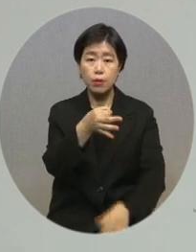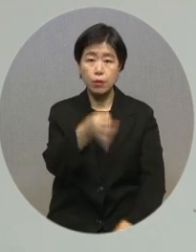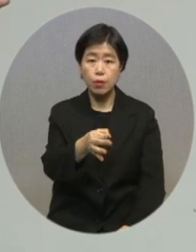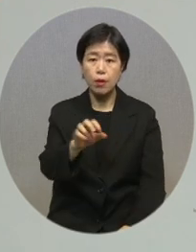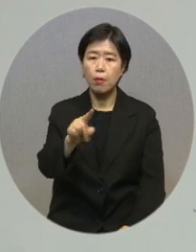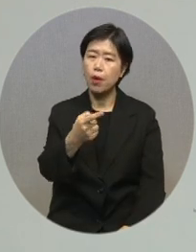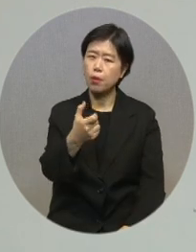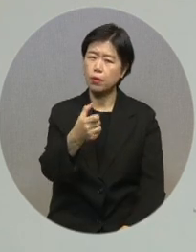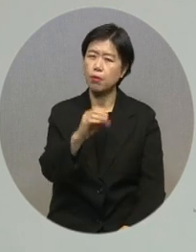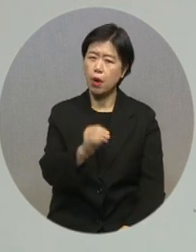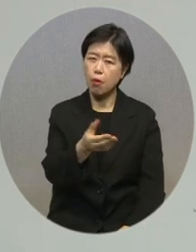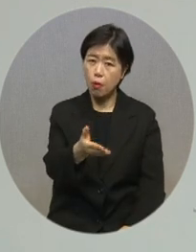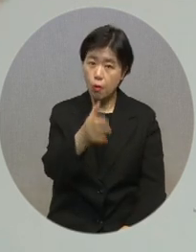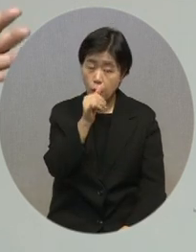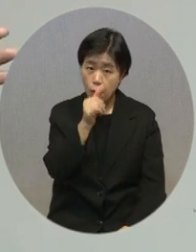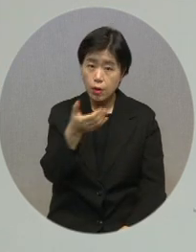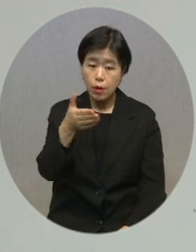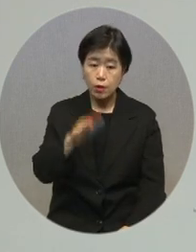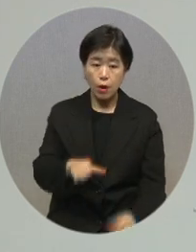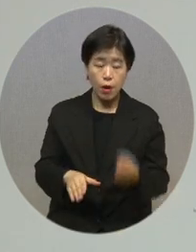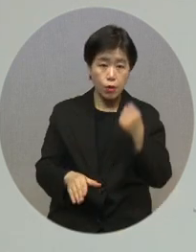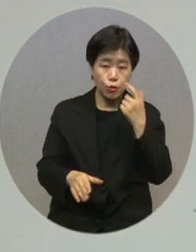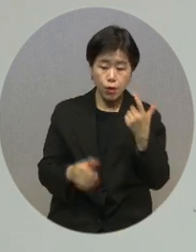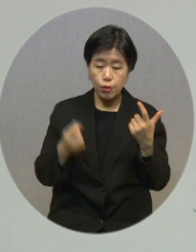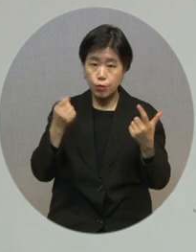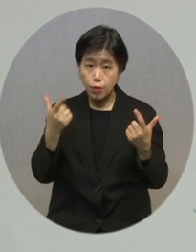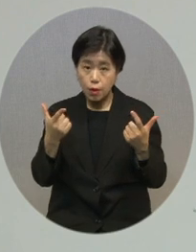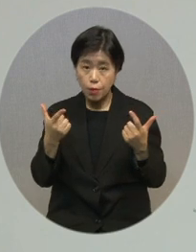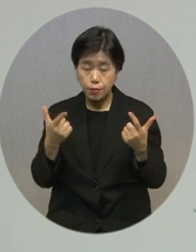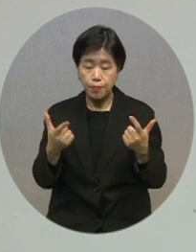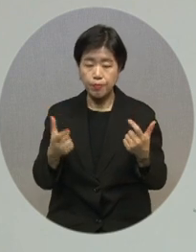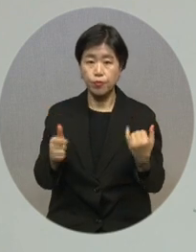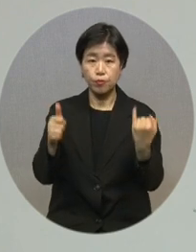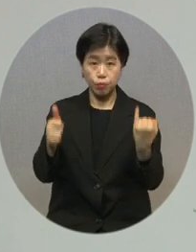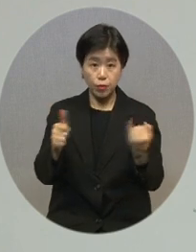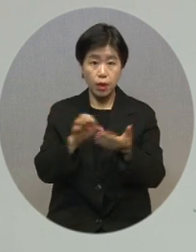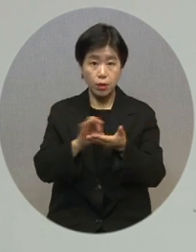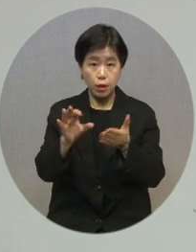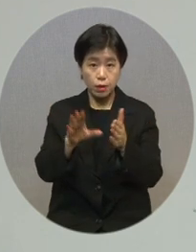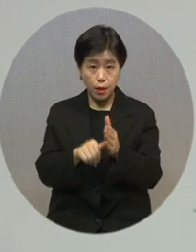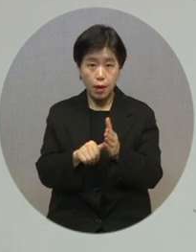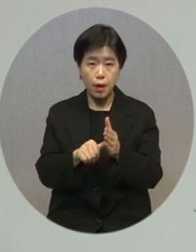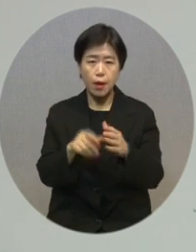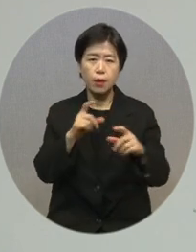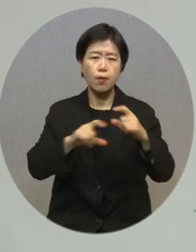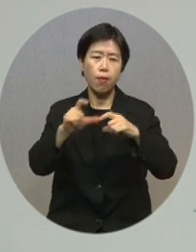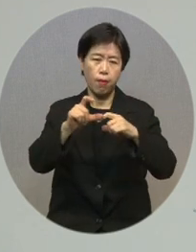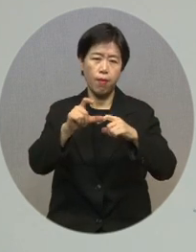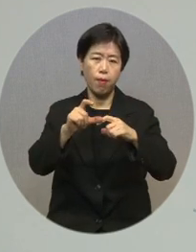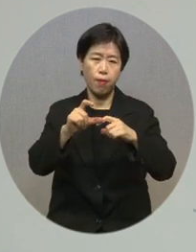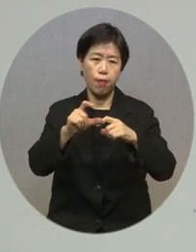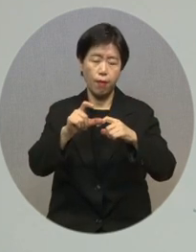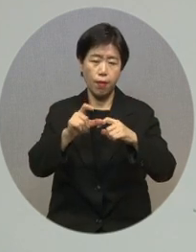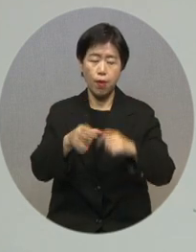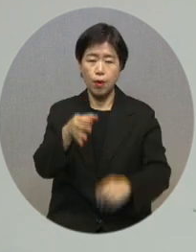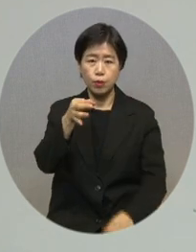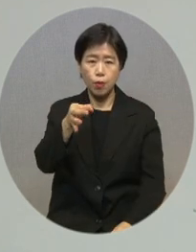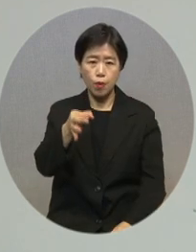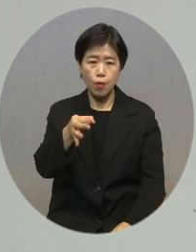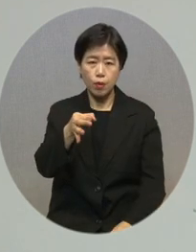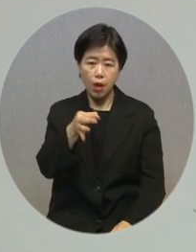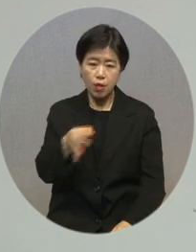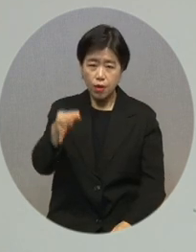그거를 6개월씩 부모가 사용할 경우에는 6개월 동안 그 150만 원을 조금씩 그 올려서 6개월째 되는